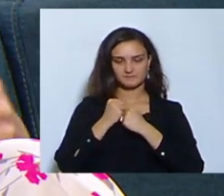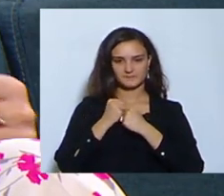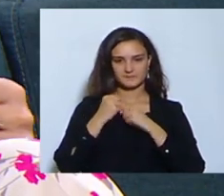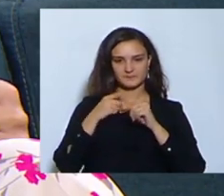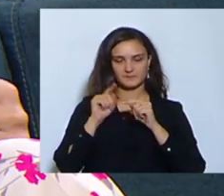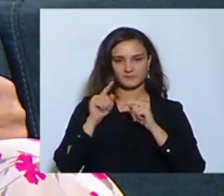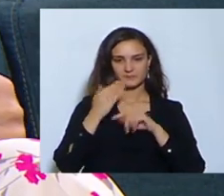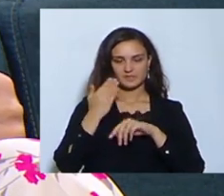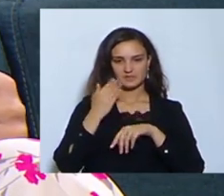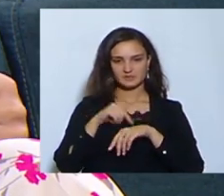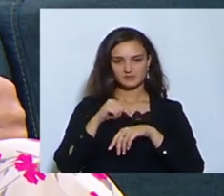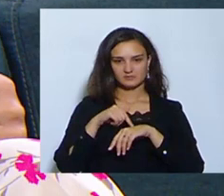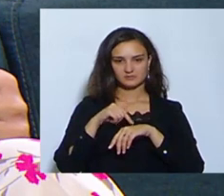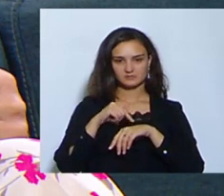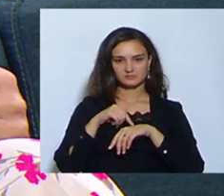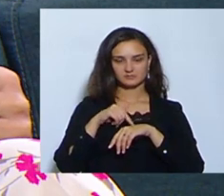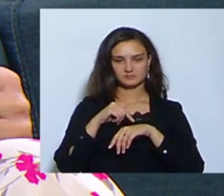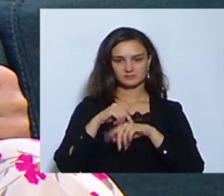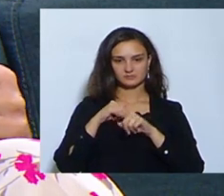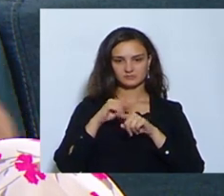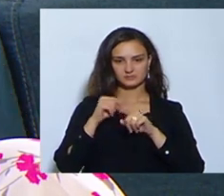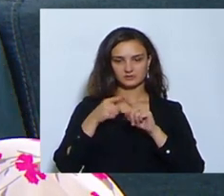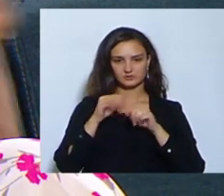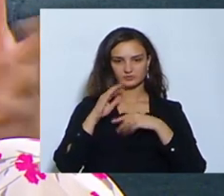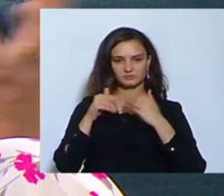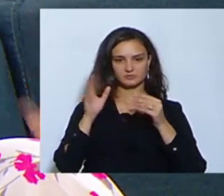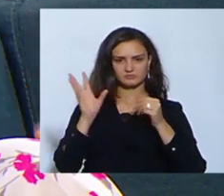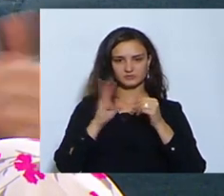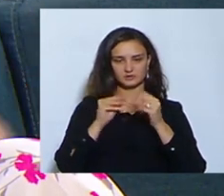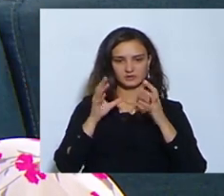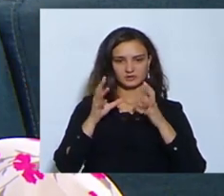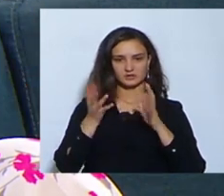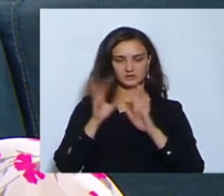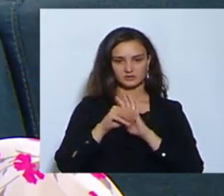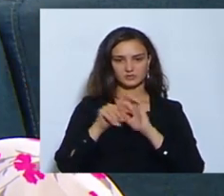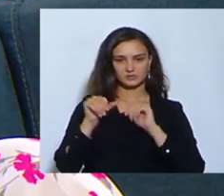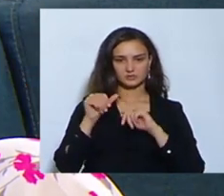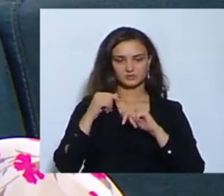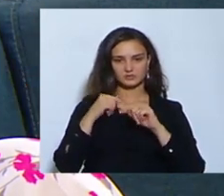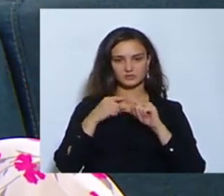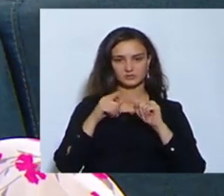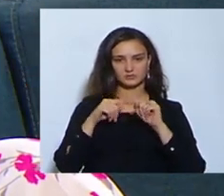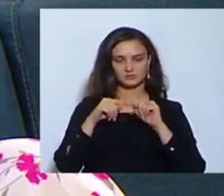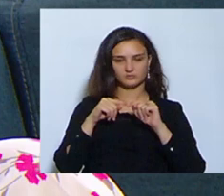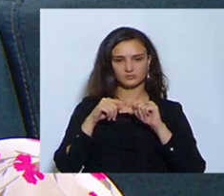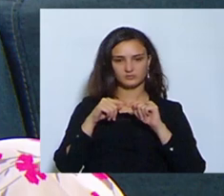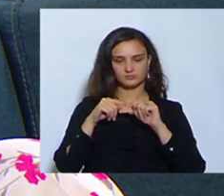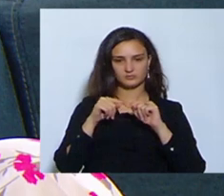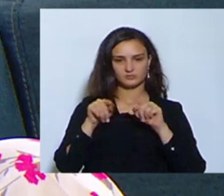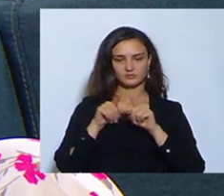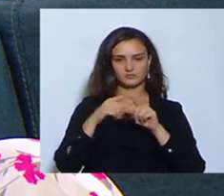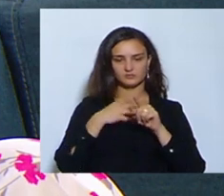მას სირცხვილის, სინდისის ქეჯნის და ასე შემდეგ მთელი სპექტრი უარყოფითი ემოციებისა ეუფლება. აქ